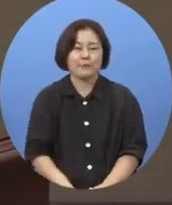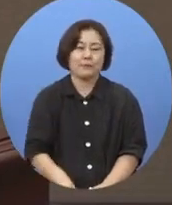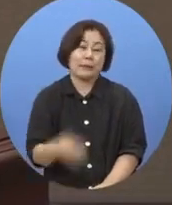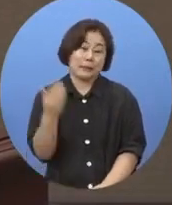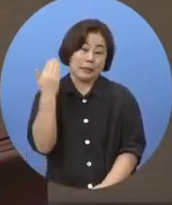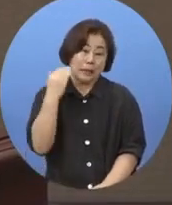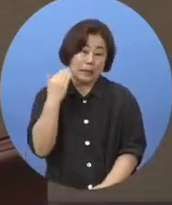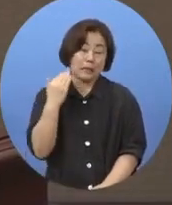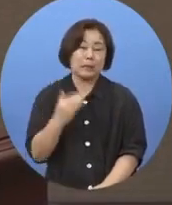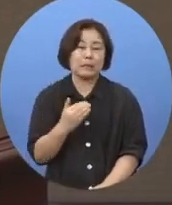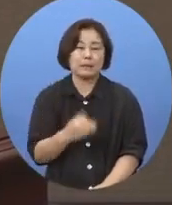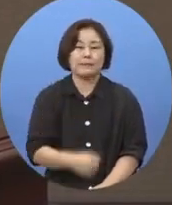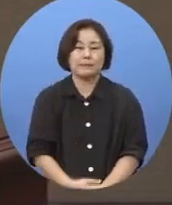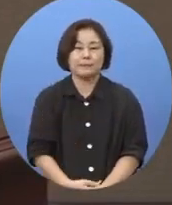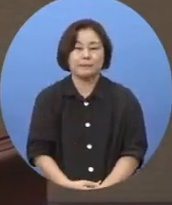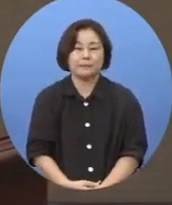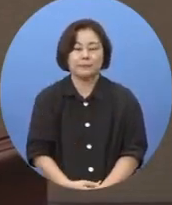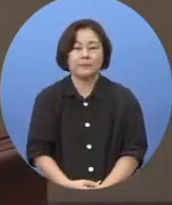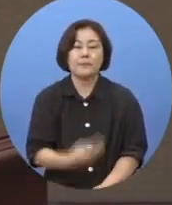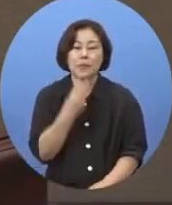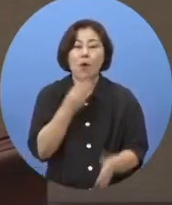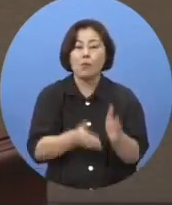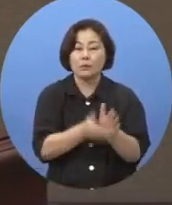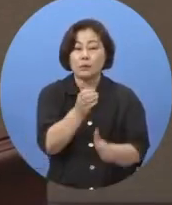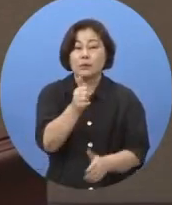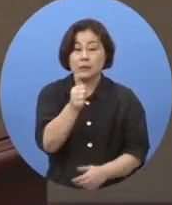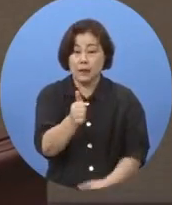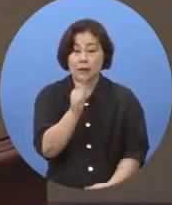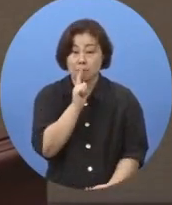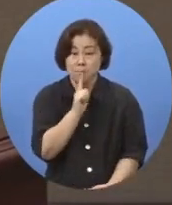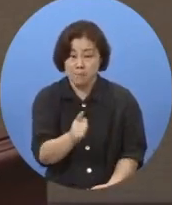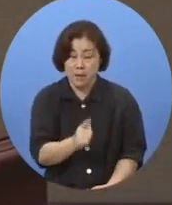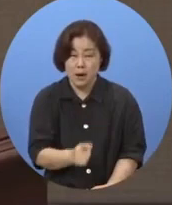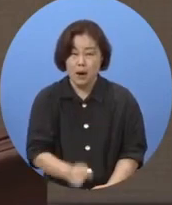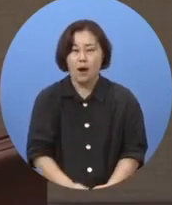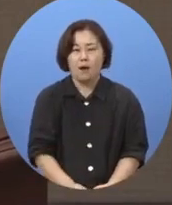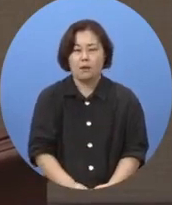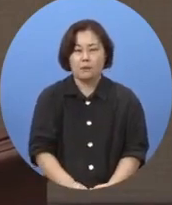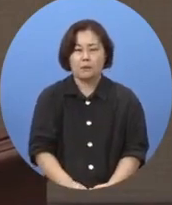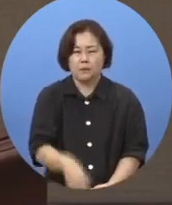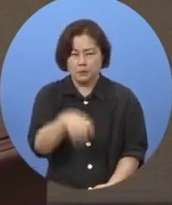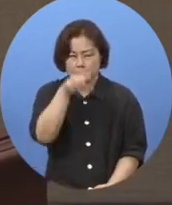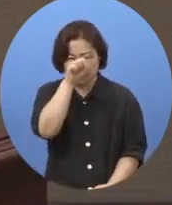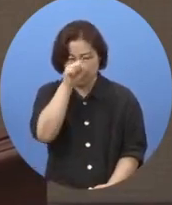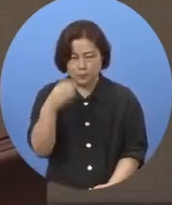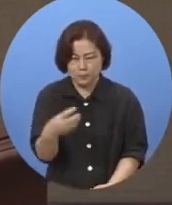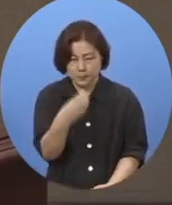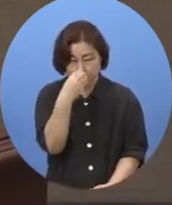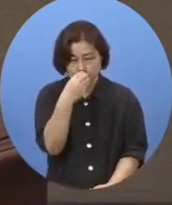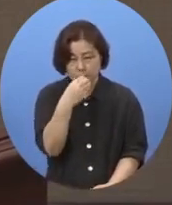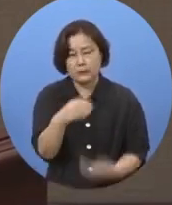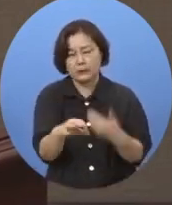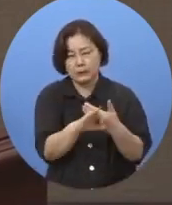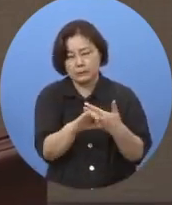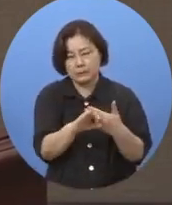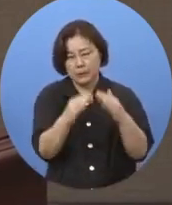지난해 오세훈 시장님은 고품질 공공임대주택 공급을 강조하셨고